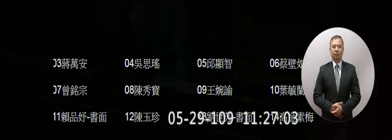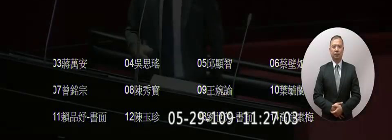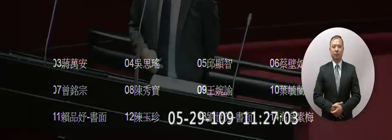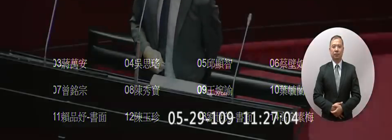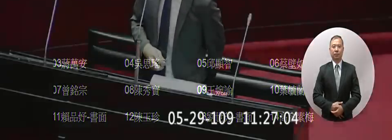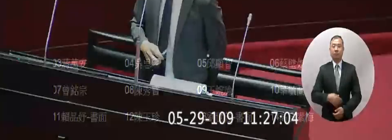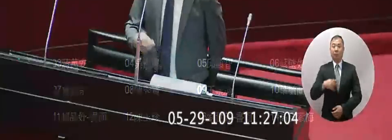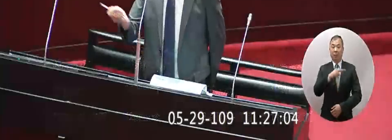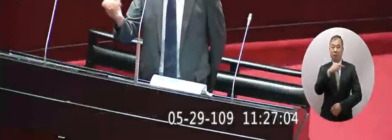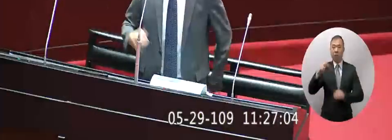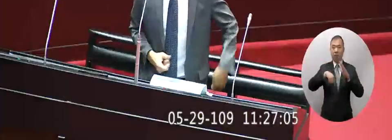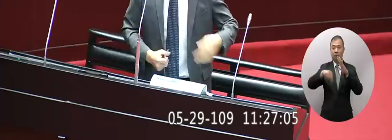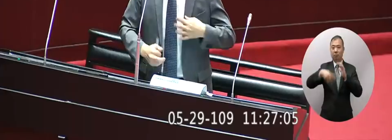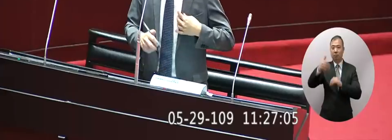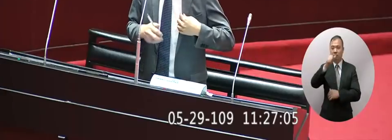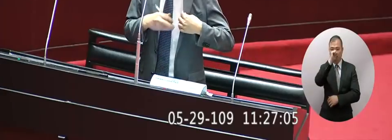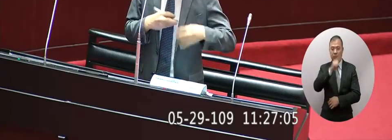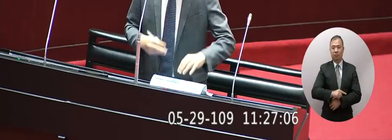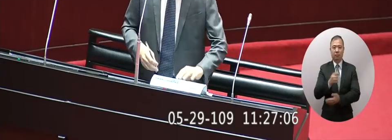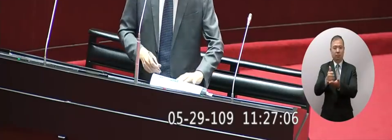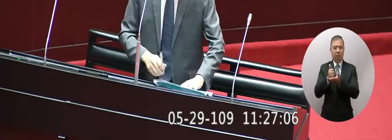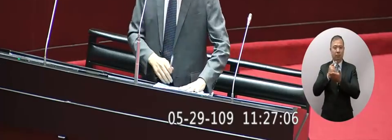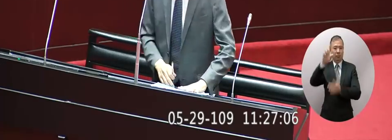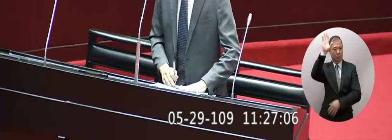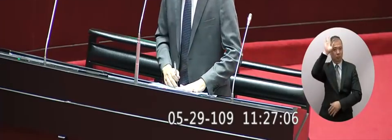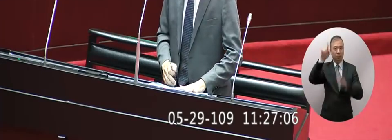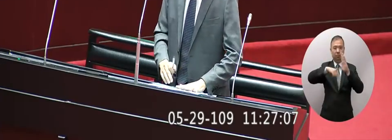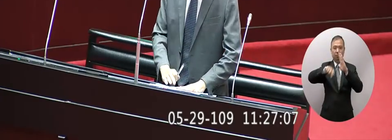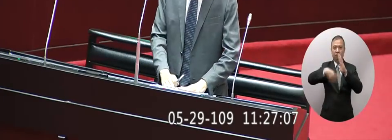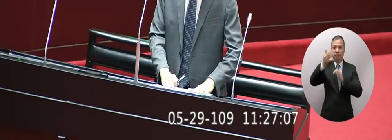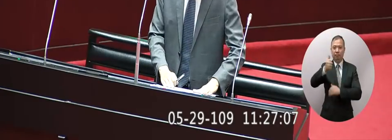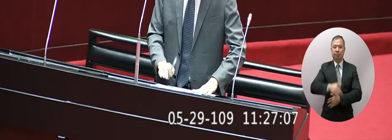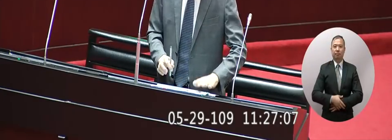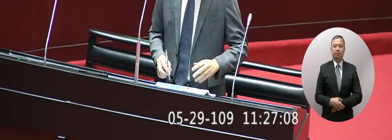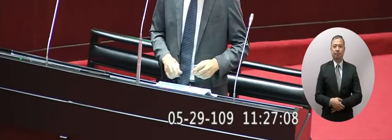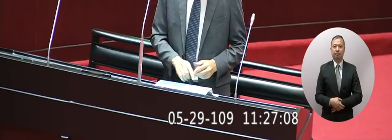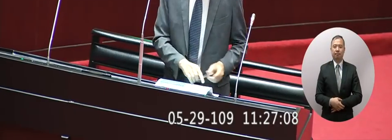尤院长好，那个有请我们苏院长，谢谢。 请苏院长。